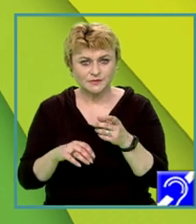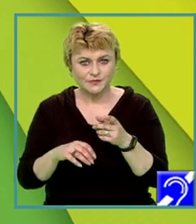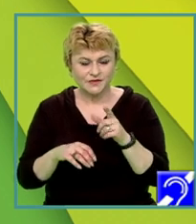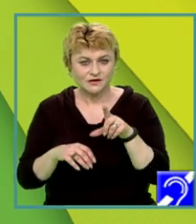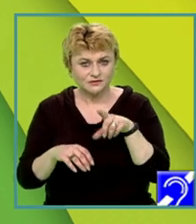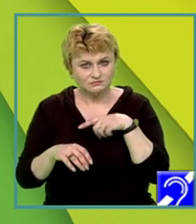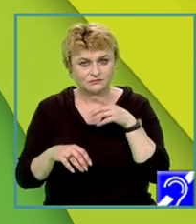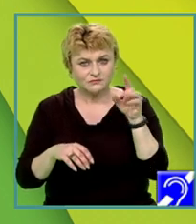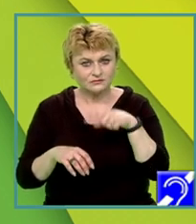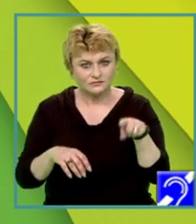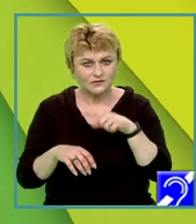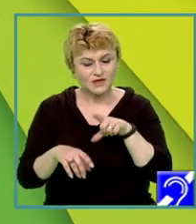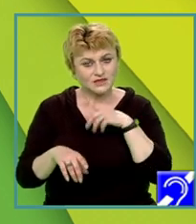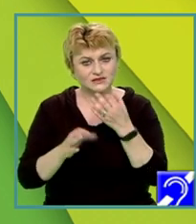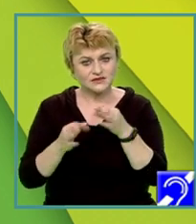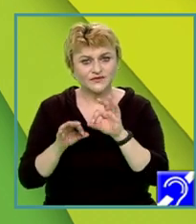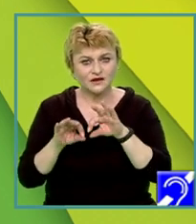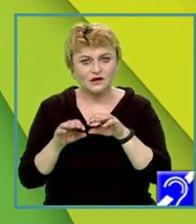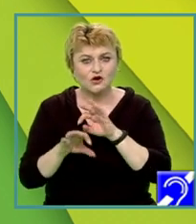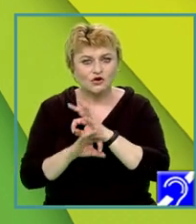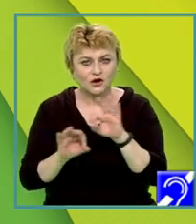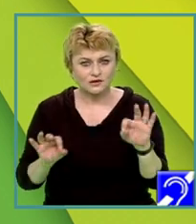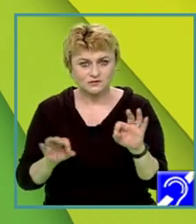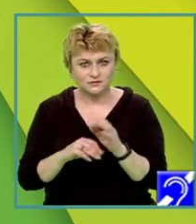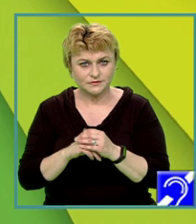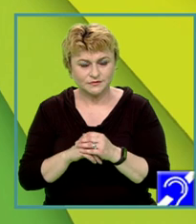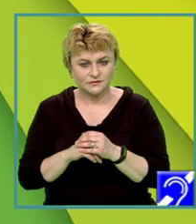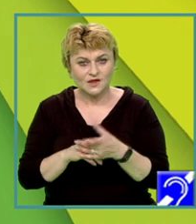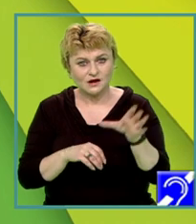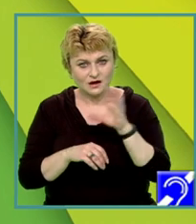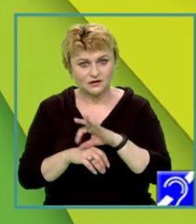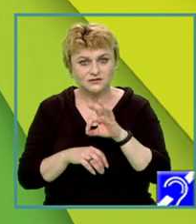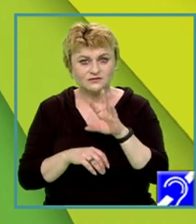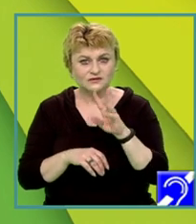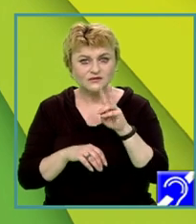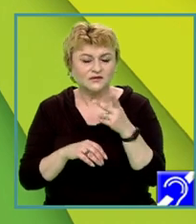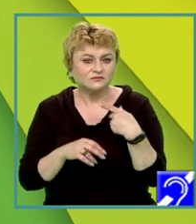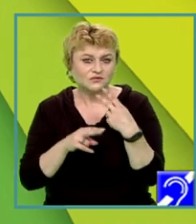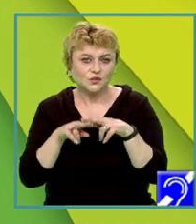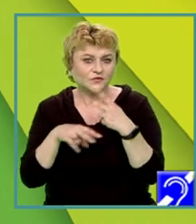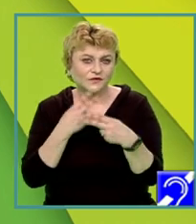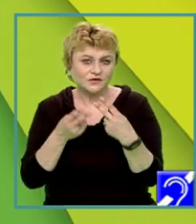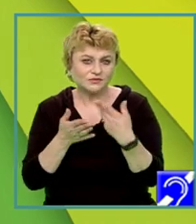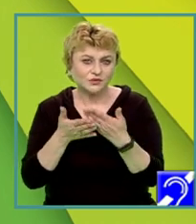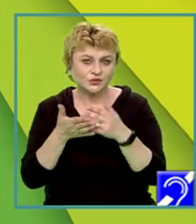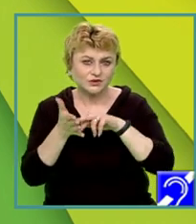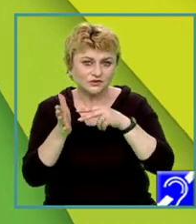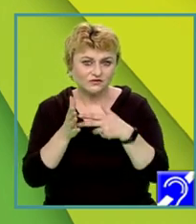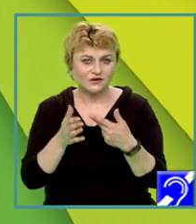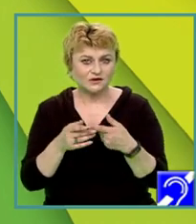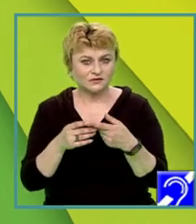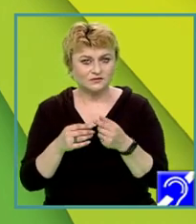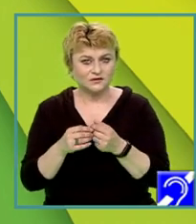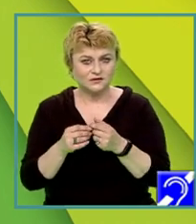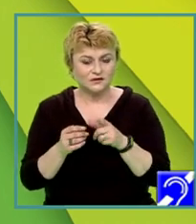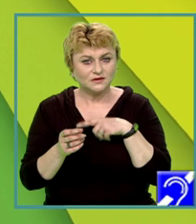este cel corect o altă variantă de rezolvare tot la fel de corectă este cea În